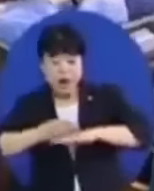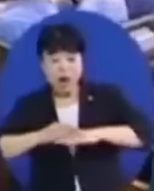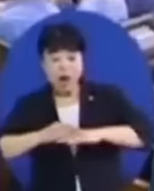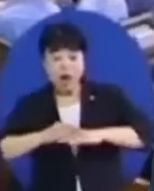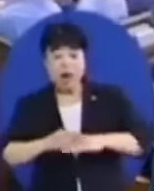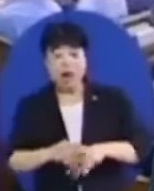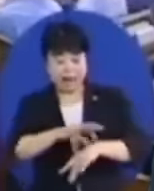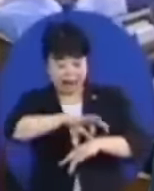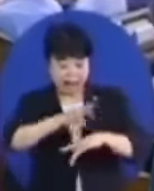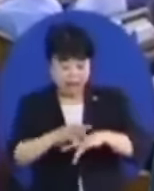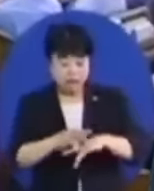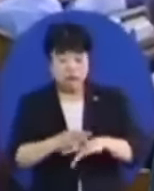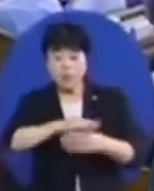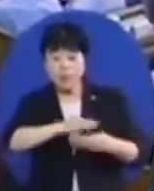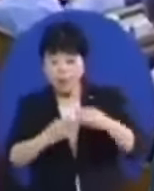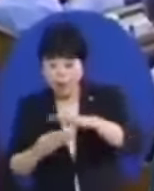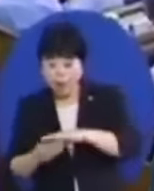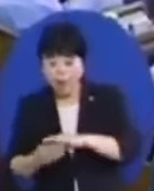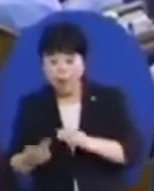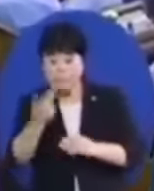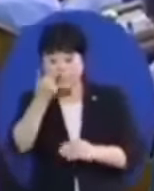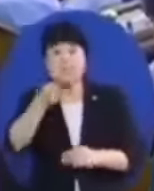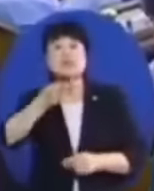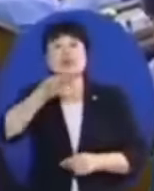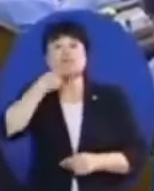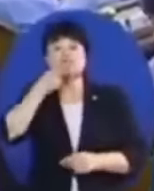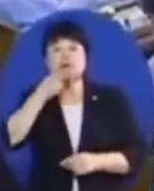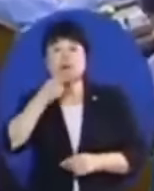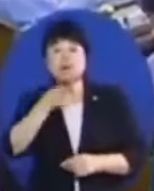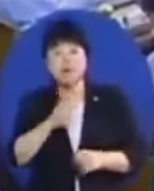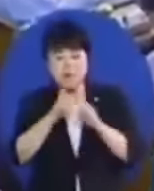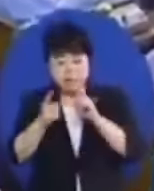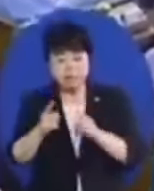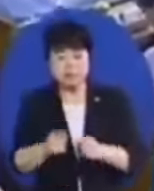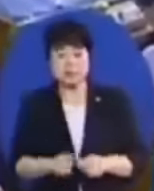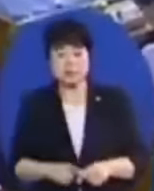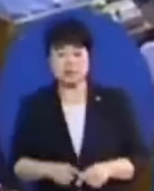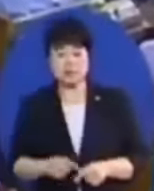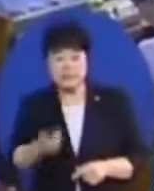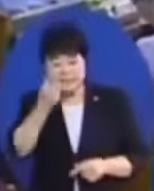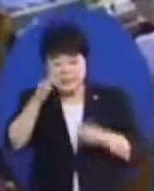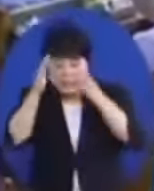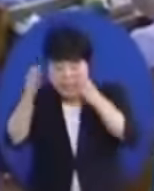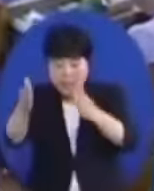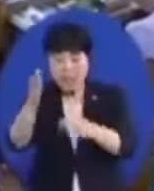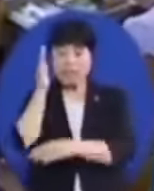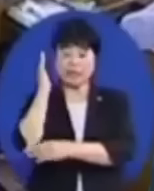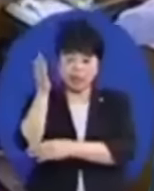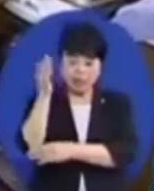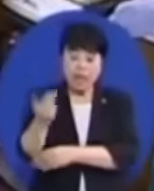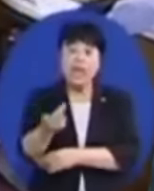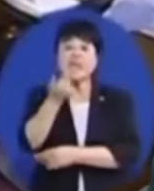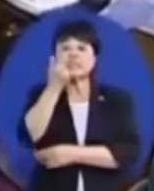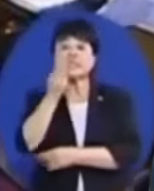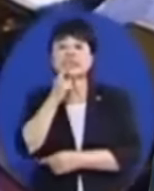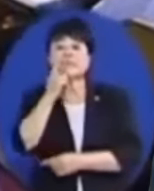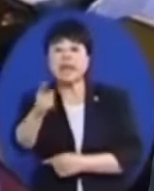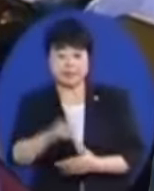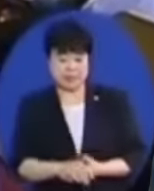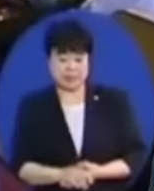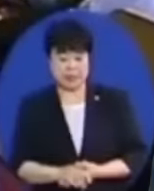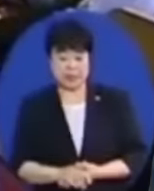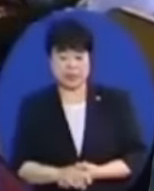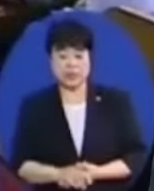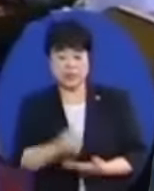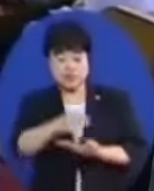그 위에 가죽이 덮이나 그 속에 생기는 없더라. 또 내게 이르시되 인자야, 너는 생기를 향하여 대언하라. 생기에게 대언하여 이르기를